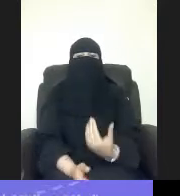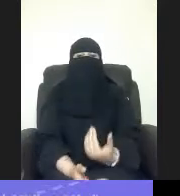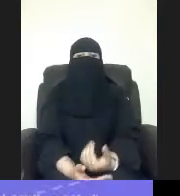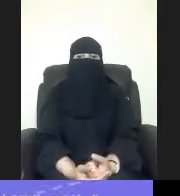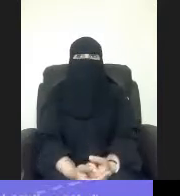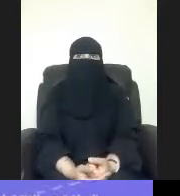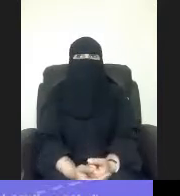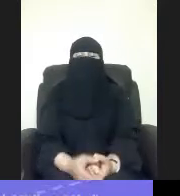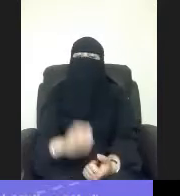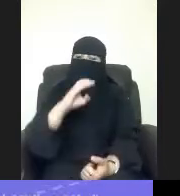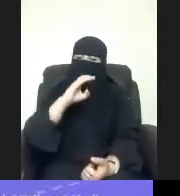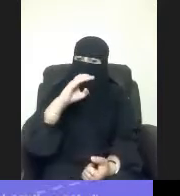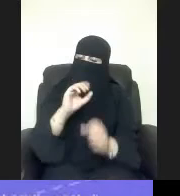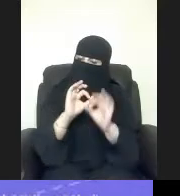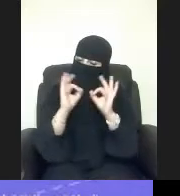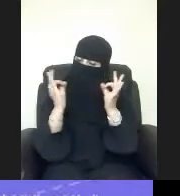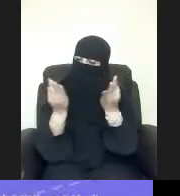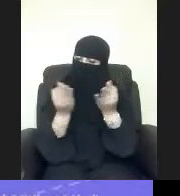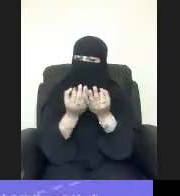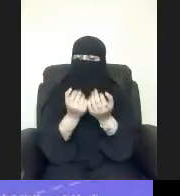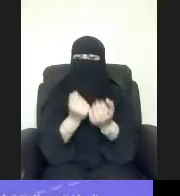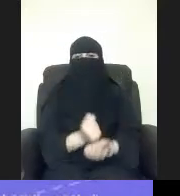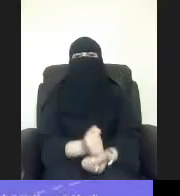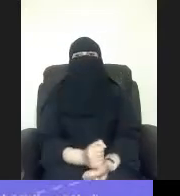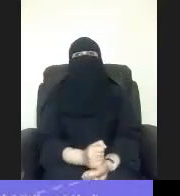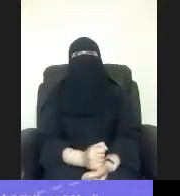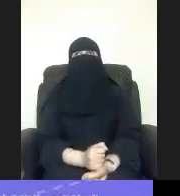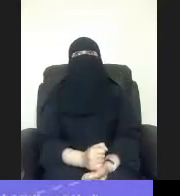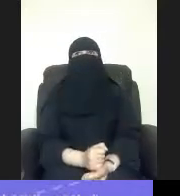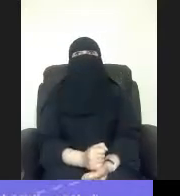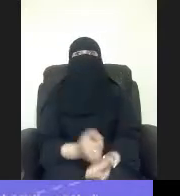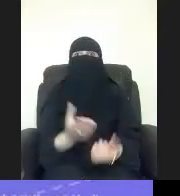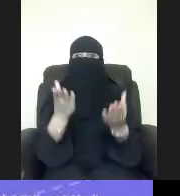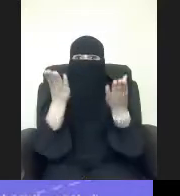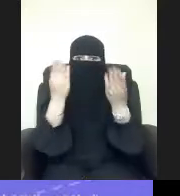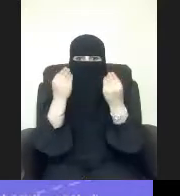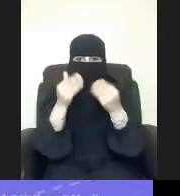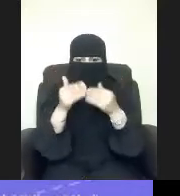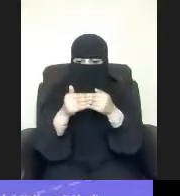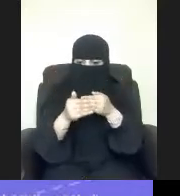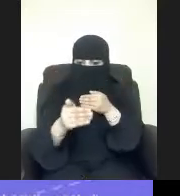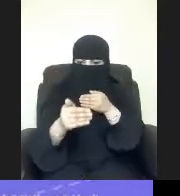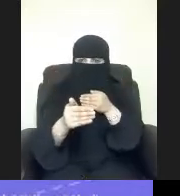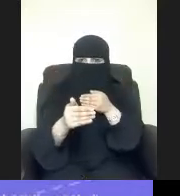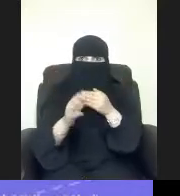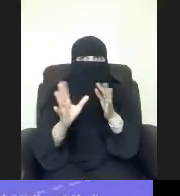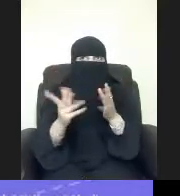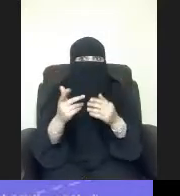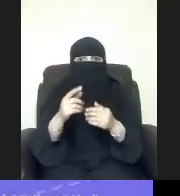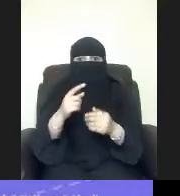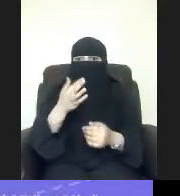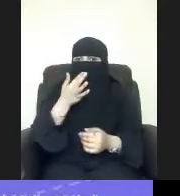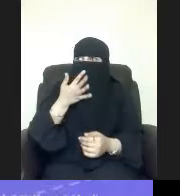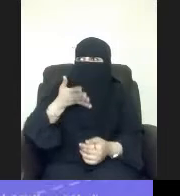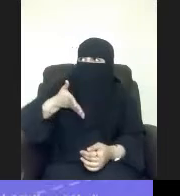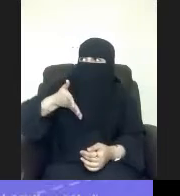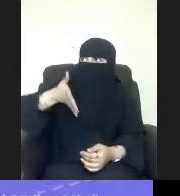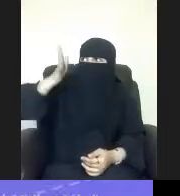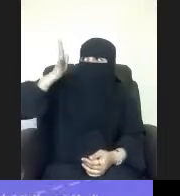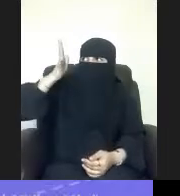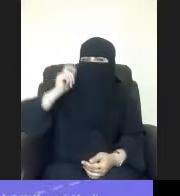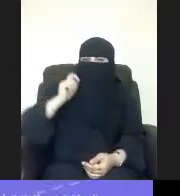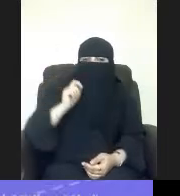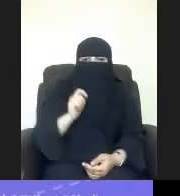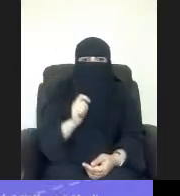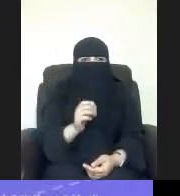عامة. الحقيقة التعليم عن بعد أساساً هو للكبار، وبدأ في وسط القرن التاسع عشر، وسبق